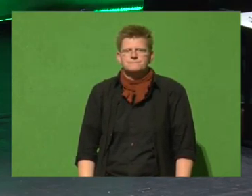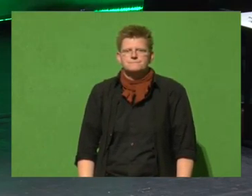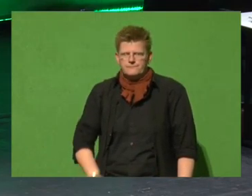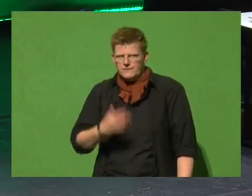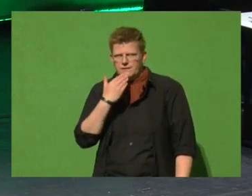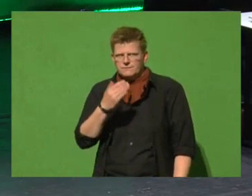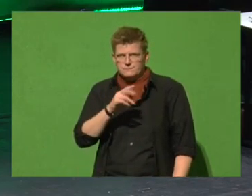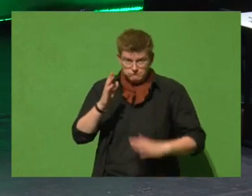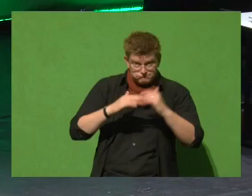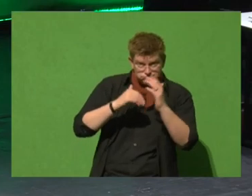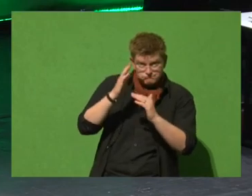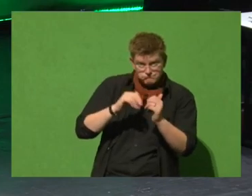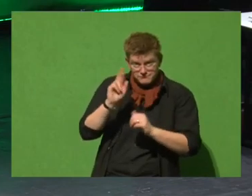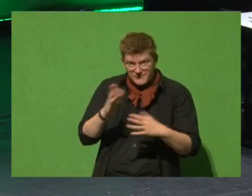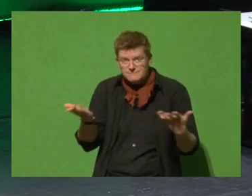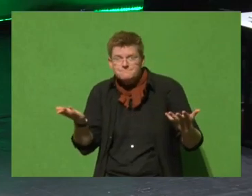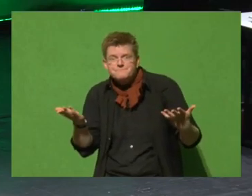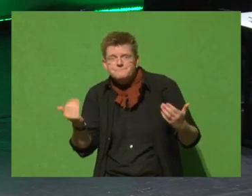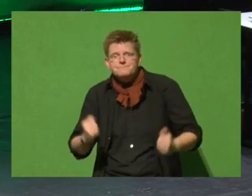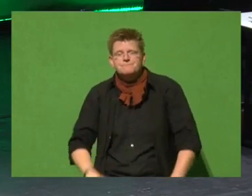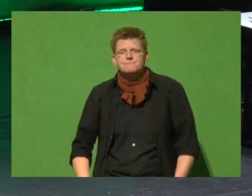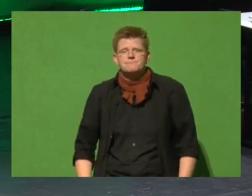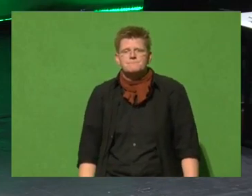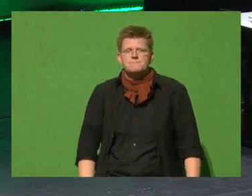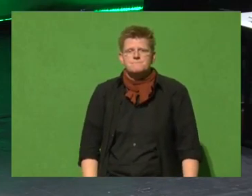Danke. Wer enthält sich?